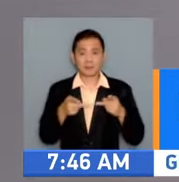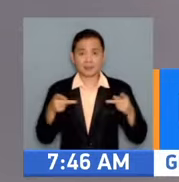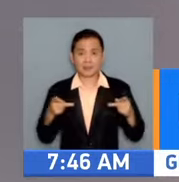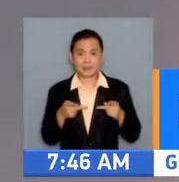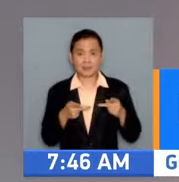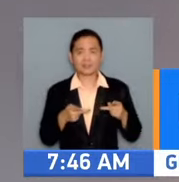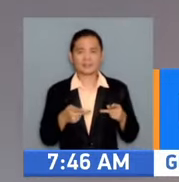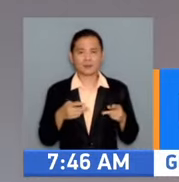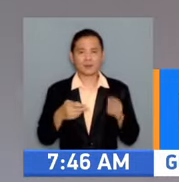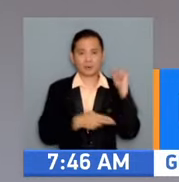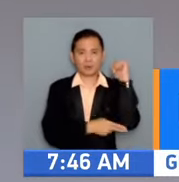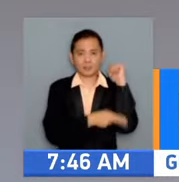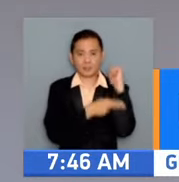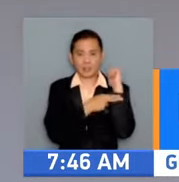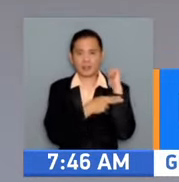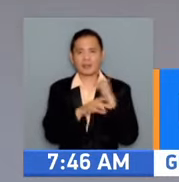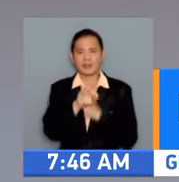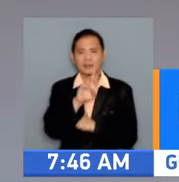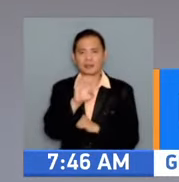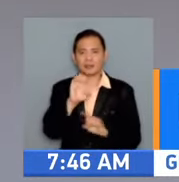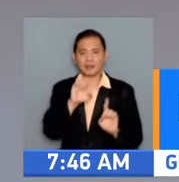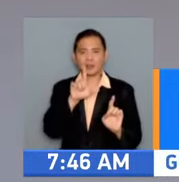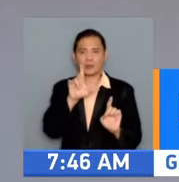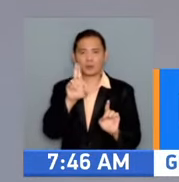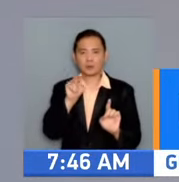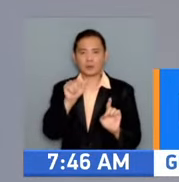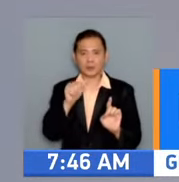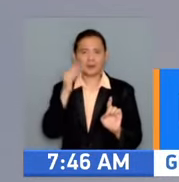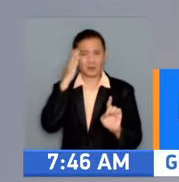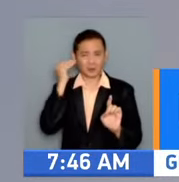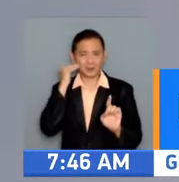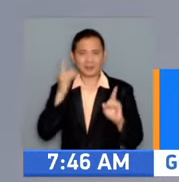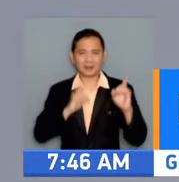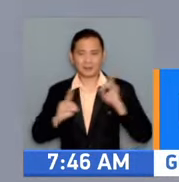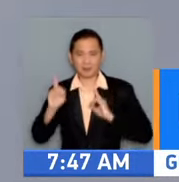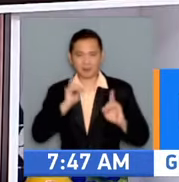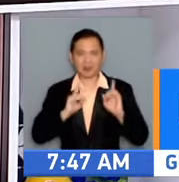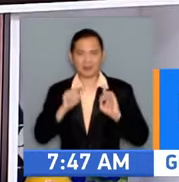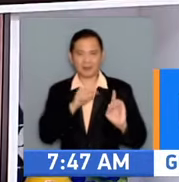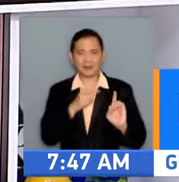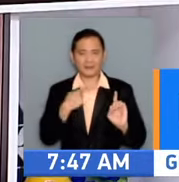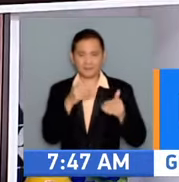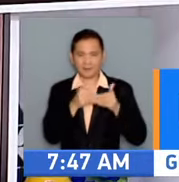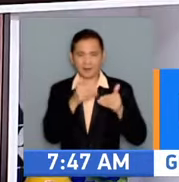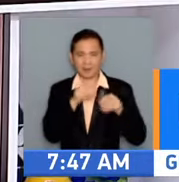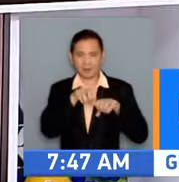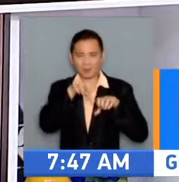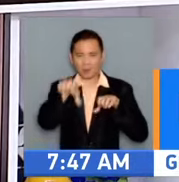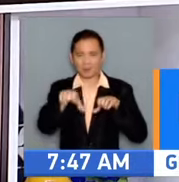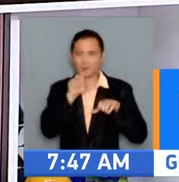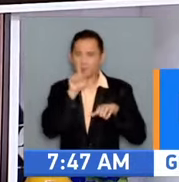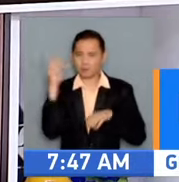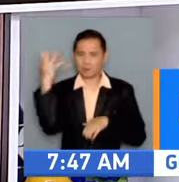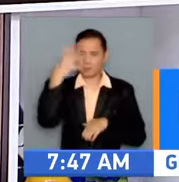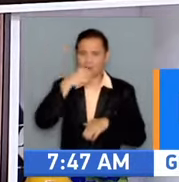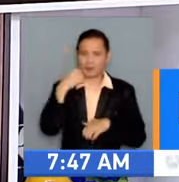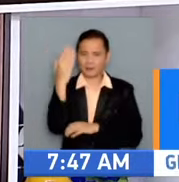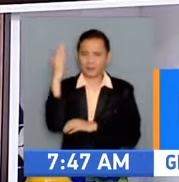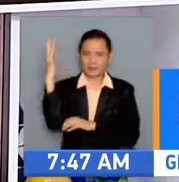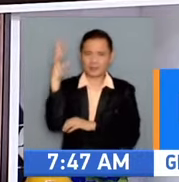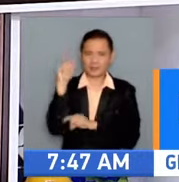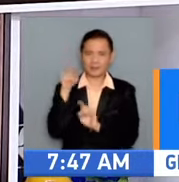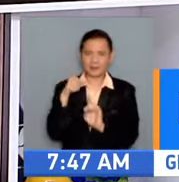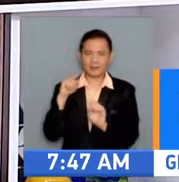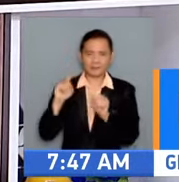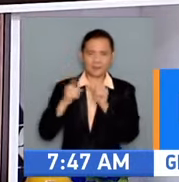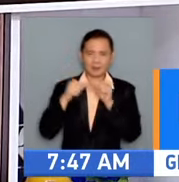Luna na K-drama. So, nakakatuwa kasi sakto meron dong magandang cherry blossoms na tree. Yung una kong pinost. Ano and yung then yung